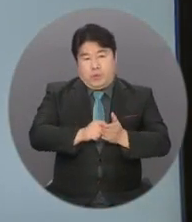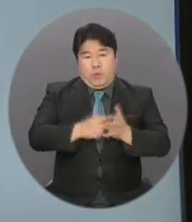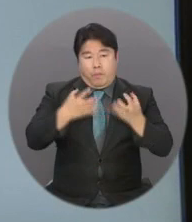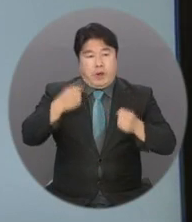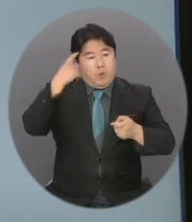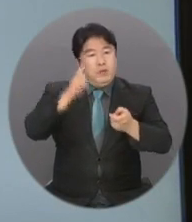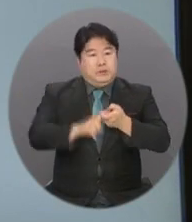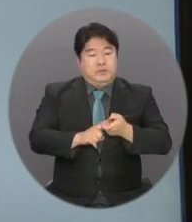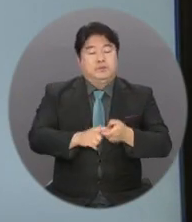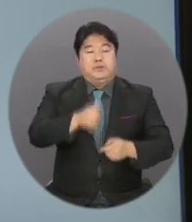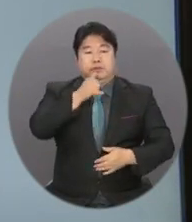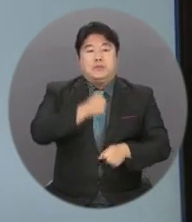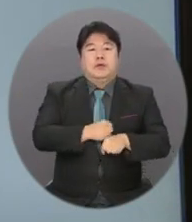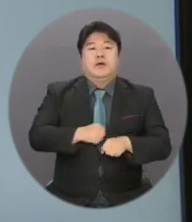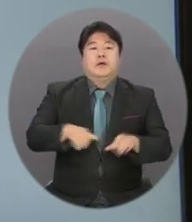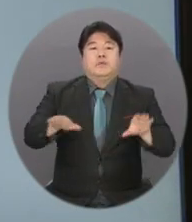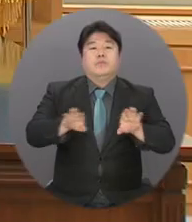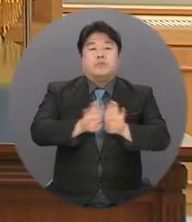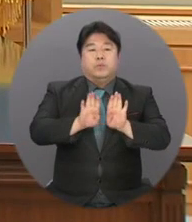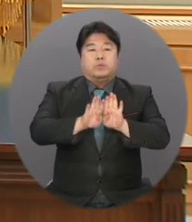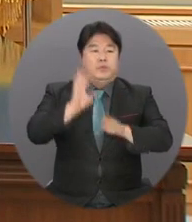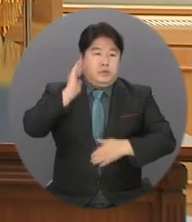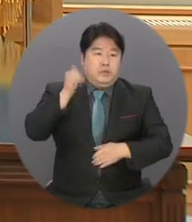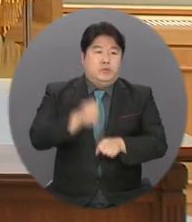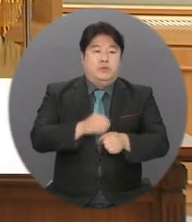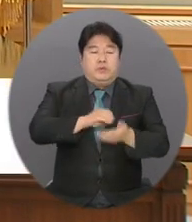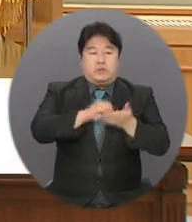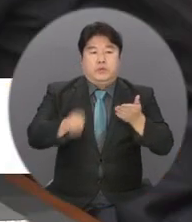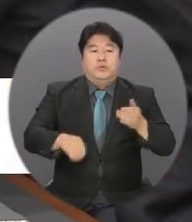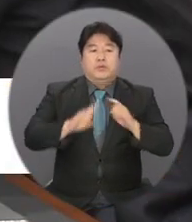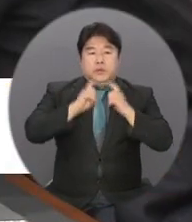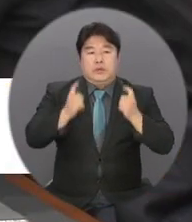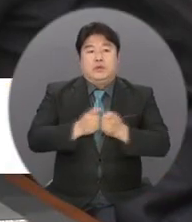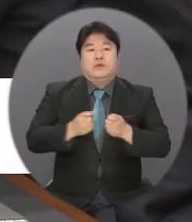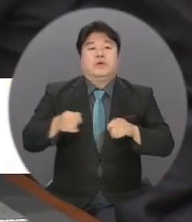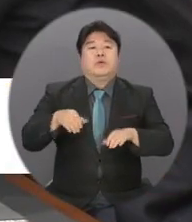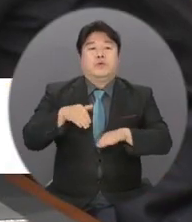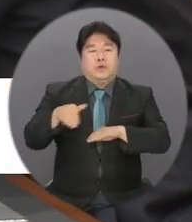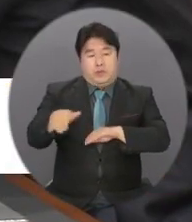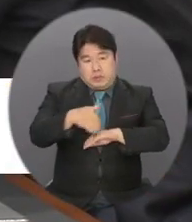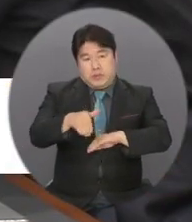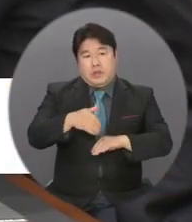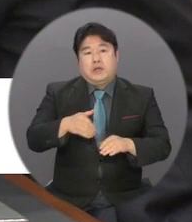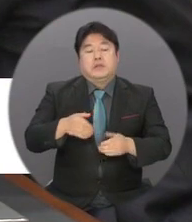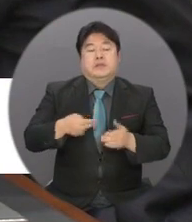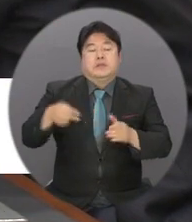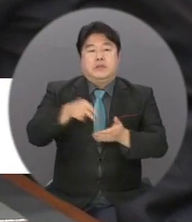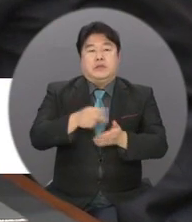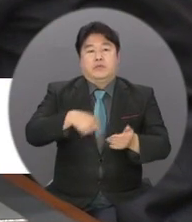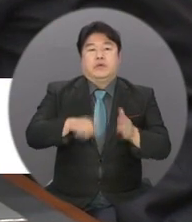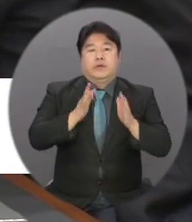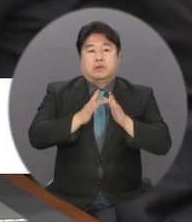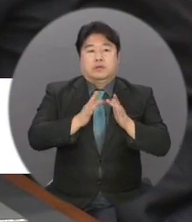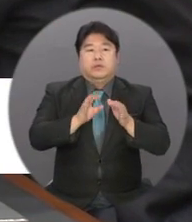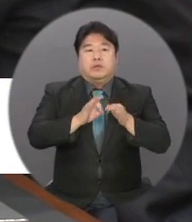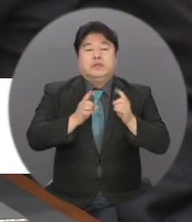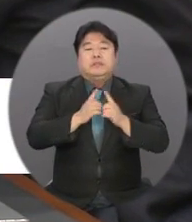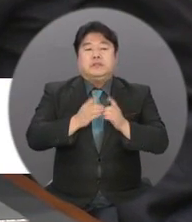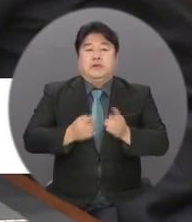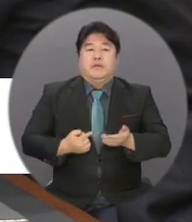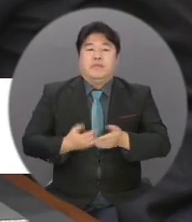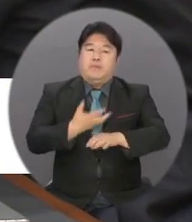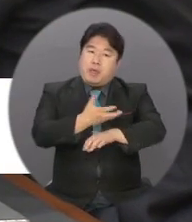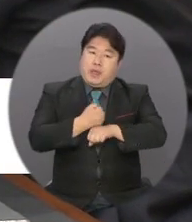있습니다 문재인 대통령도 퇴임 후 개인적으로 탑승하기 위해 인터넷 사이트를 통해 직접 예약했다고